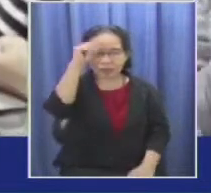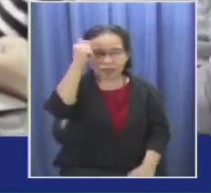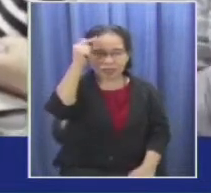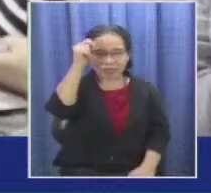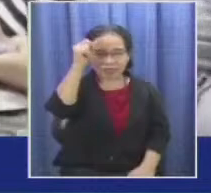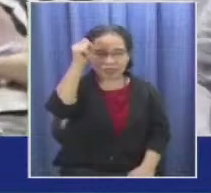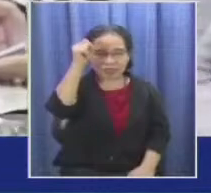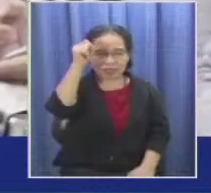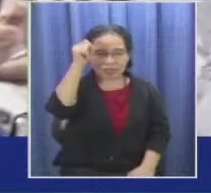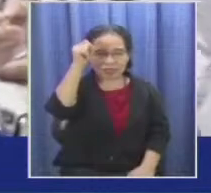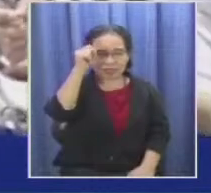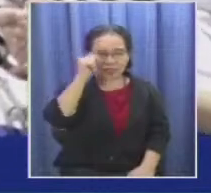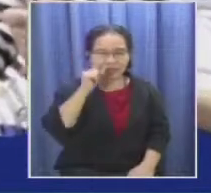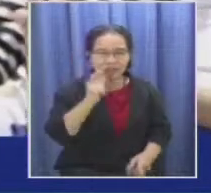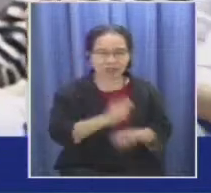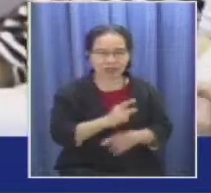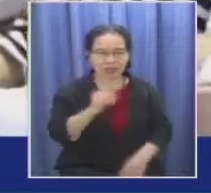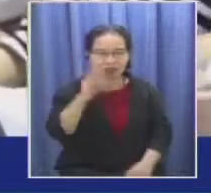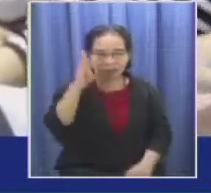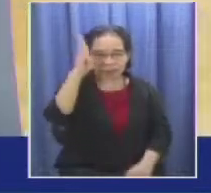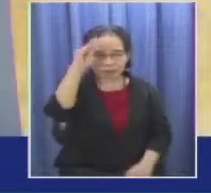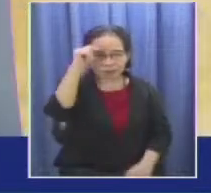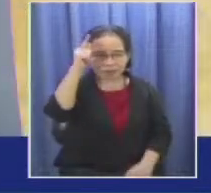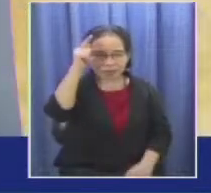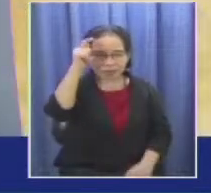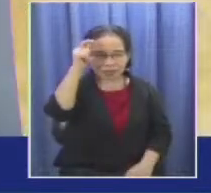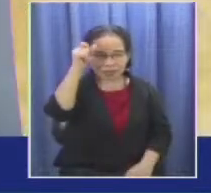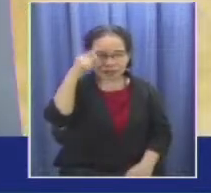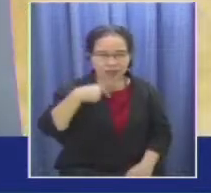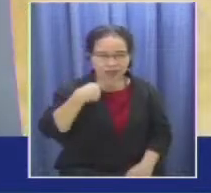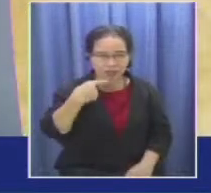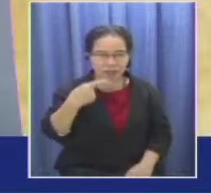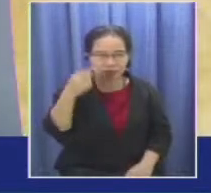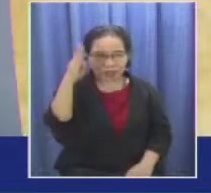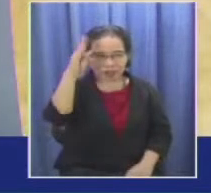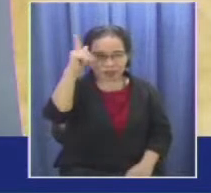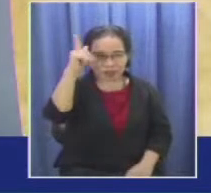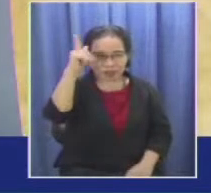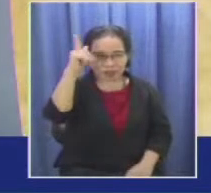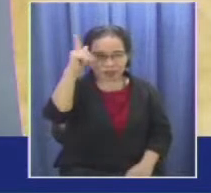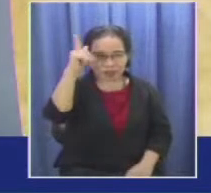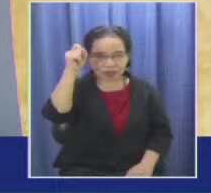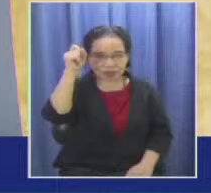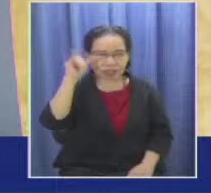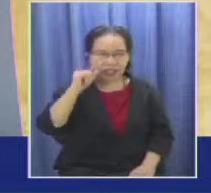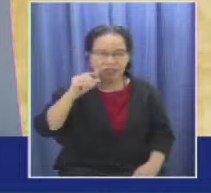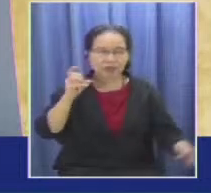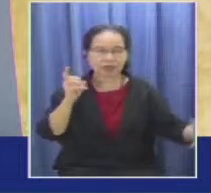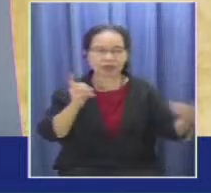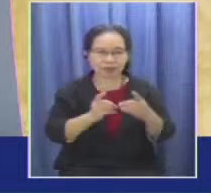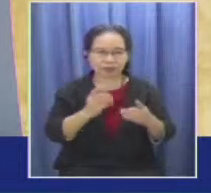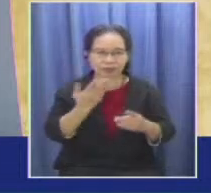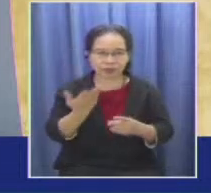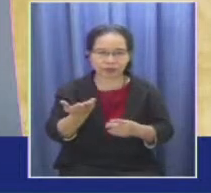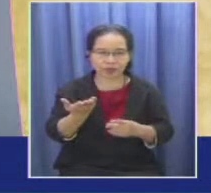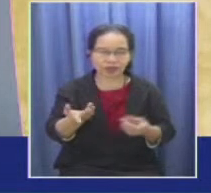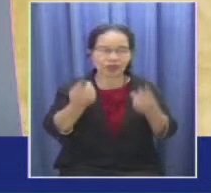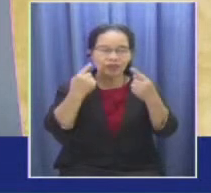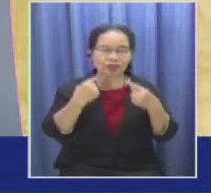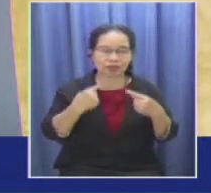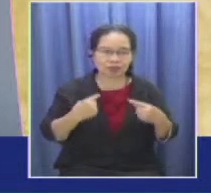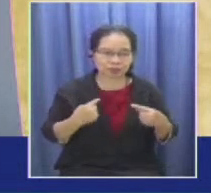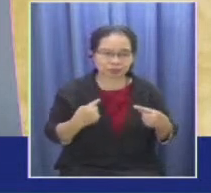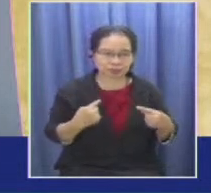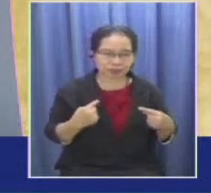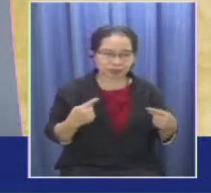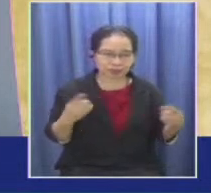betie. Akoma ɛboa pa ne ho sɛ ɔpɛ nipa asɛm. Ɔyɛ ne ho sɛ ɔdɔ wa ma